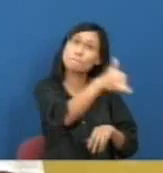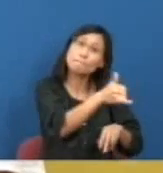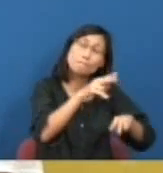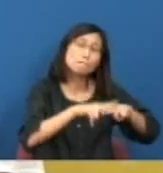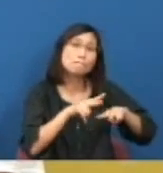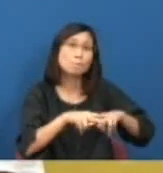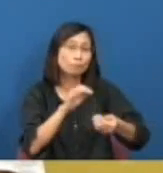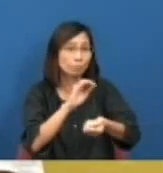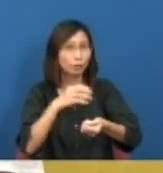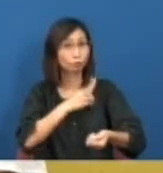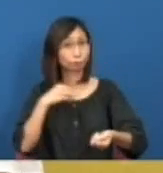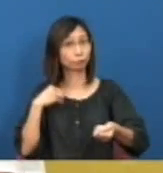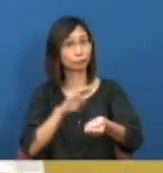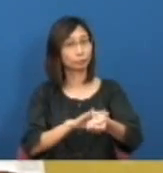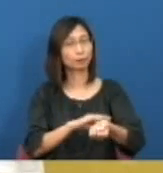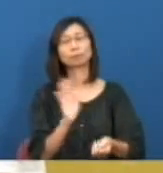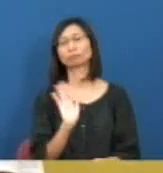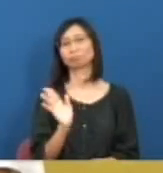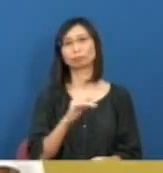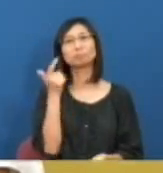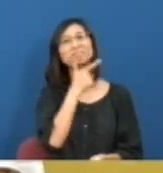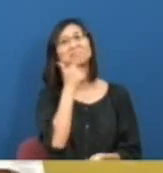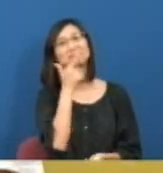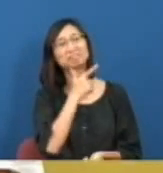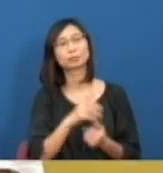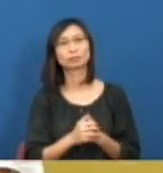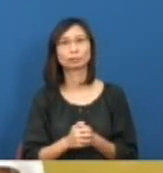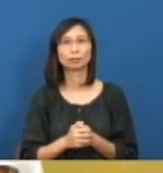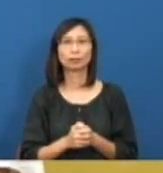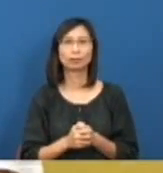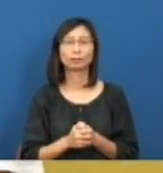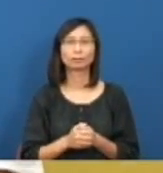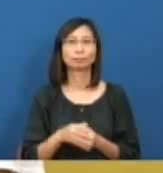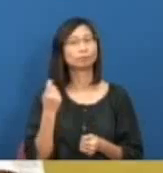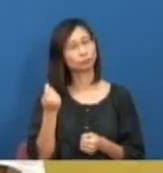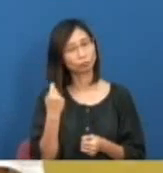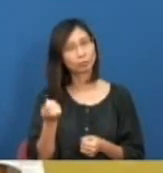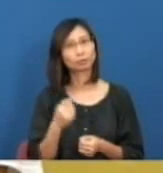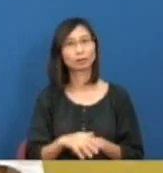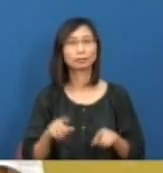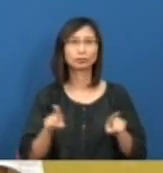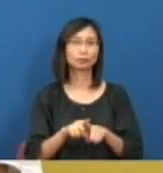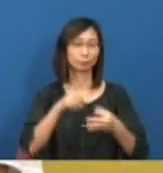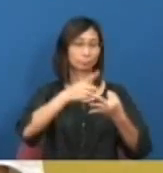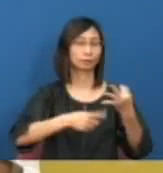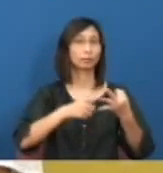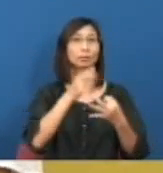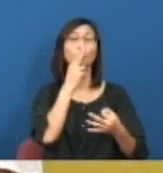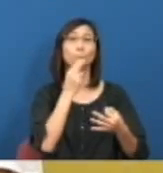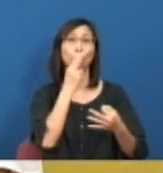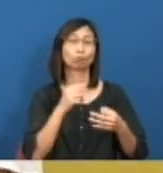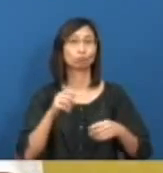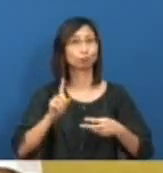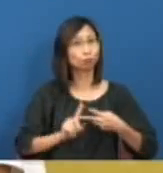嘅。第二就係覺得有愧於心咁樣樣。咁其實即係老講，好簡單，同期阿胡佳就係肝癌仔